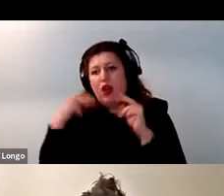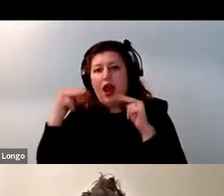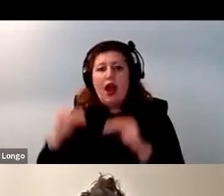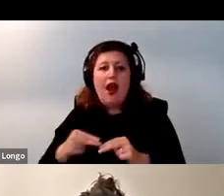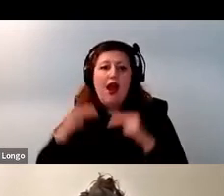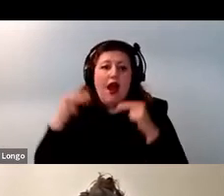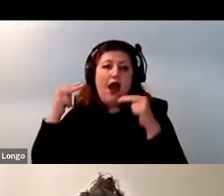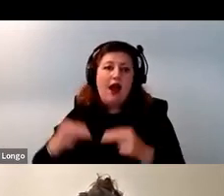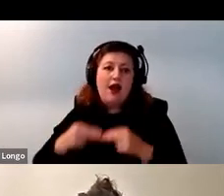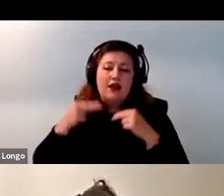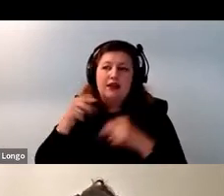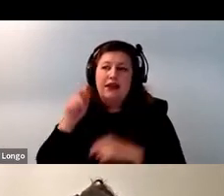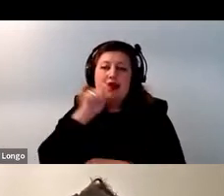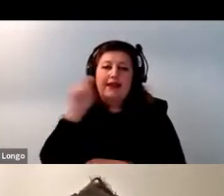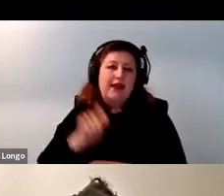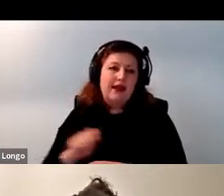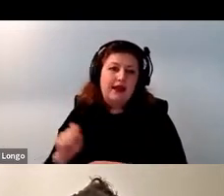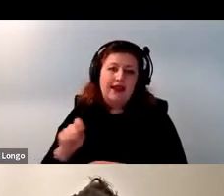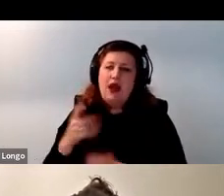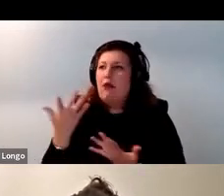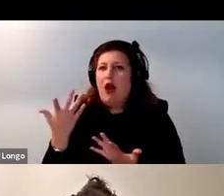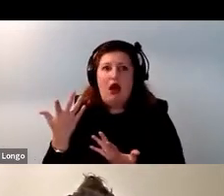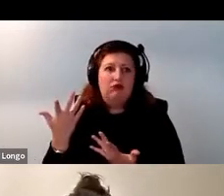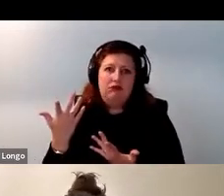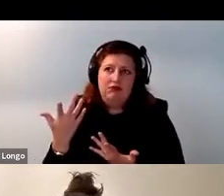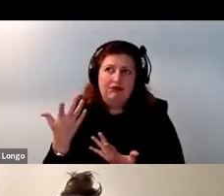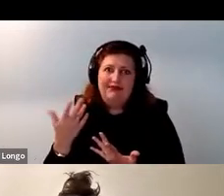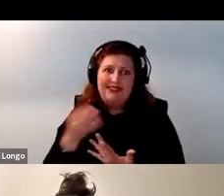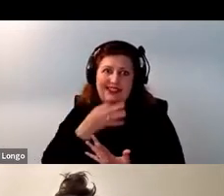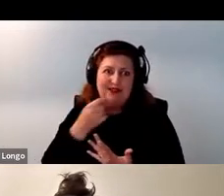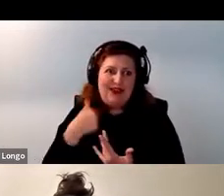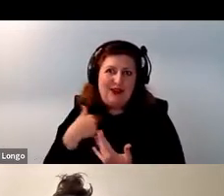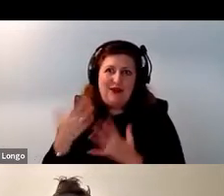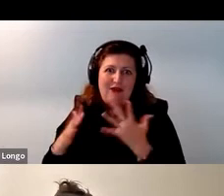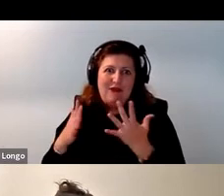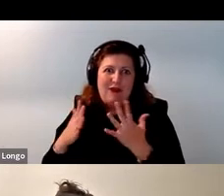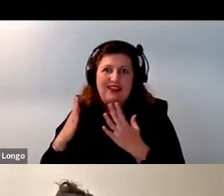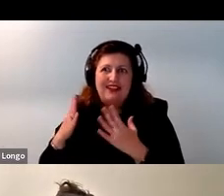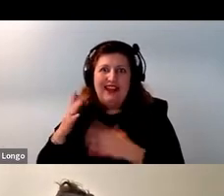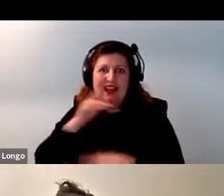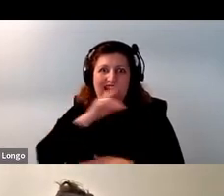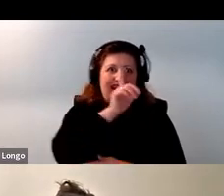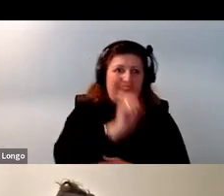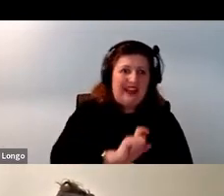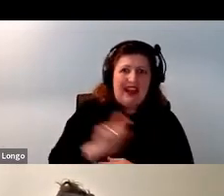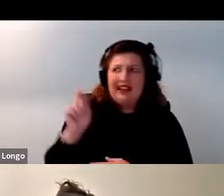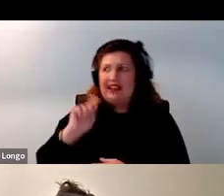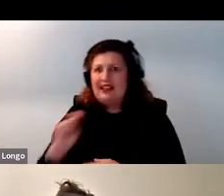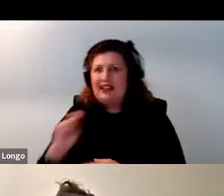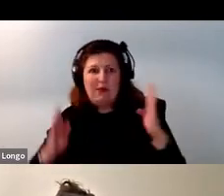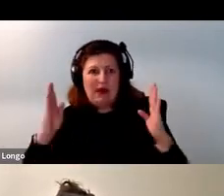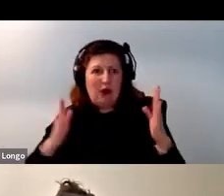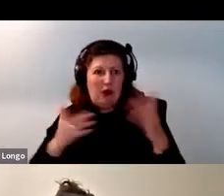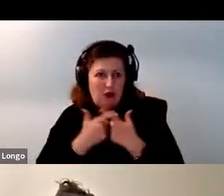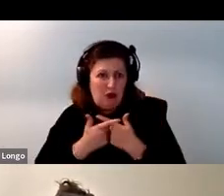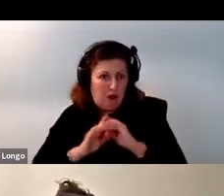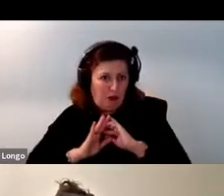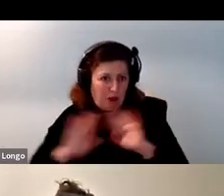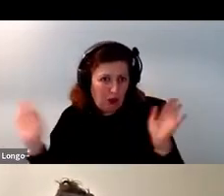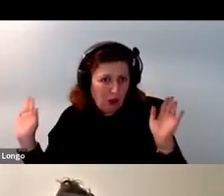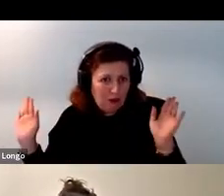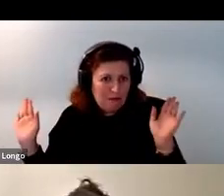che lavoro qui in Tanzania, quindi forse ho perso anche un pochino il paragone con l'Italia, in particolare appunto essendo una fisioterapista in Italia non mi è mai successo